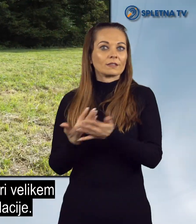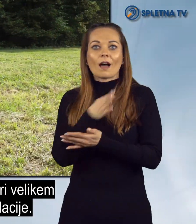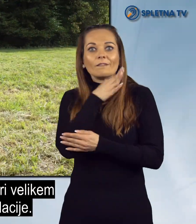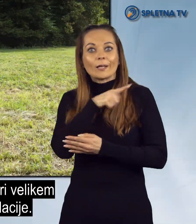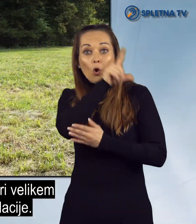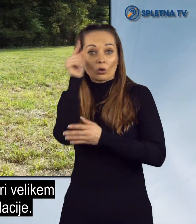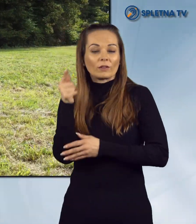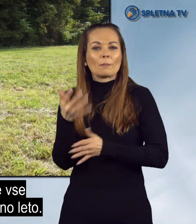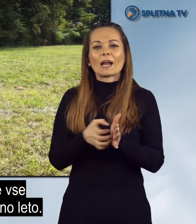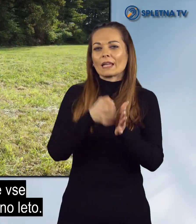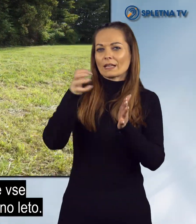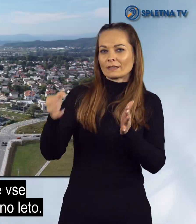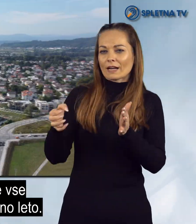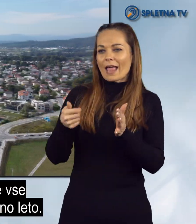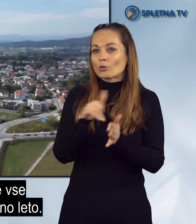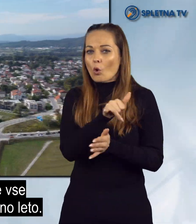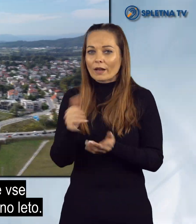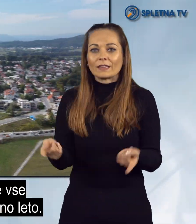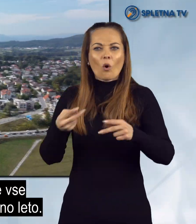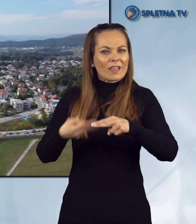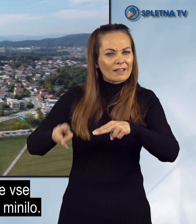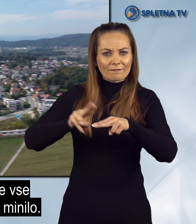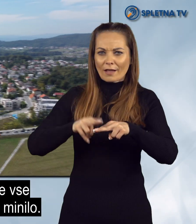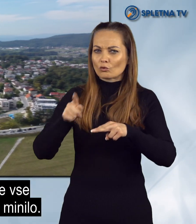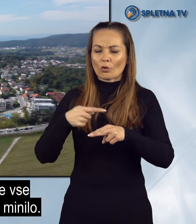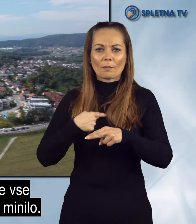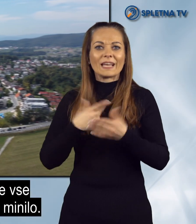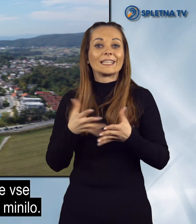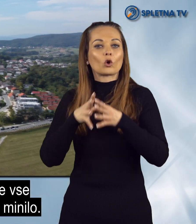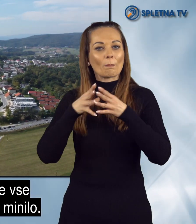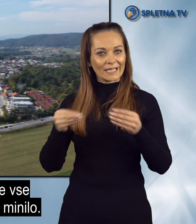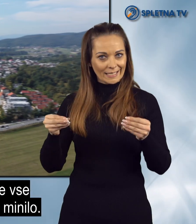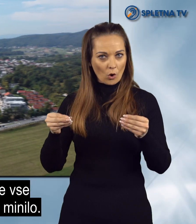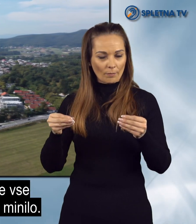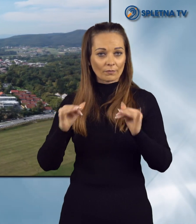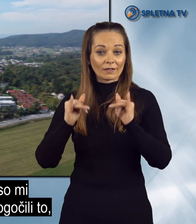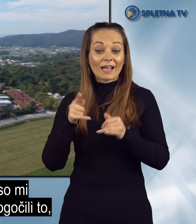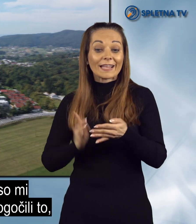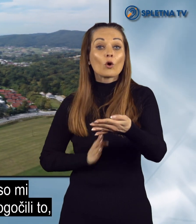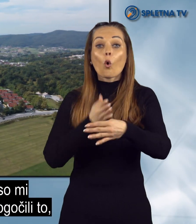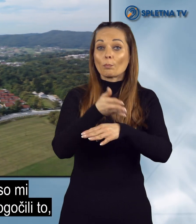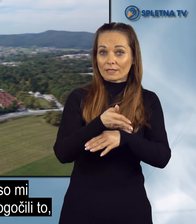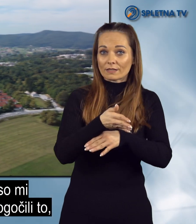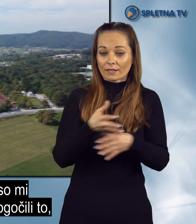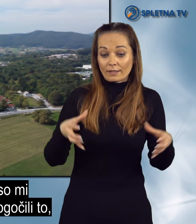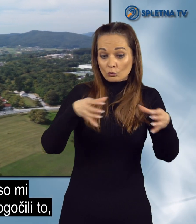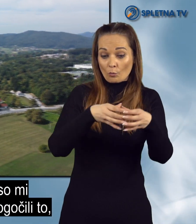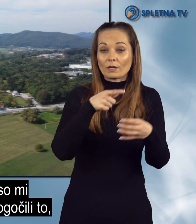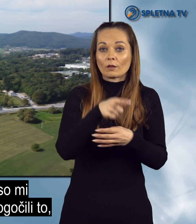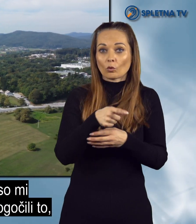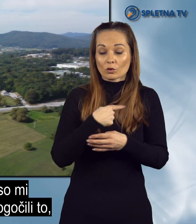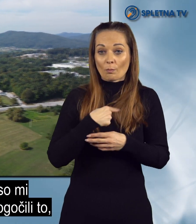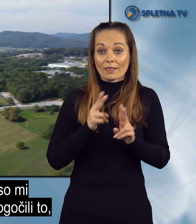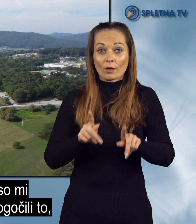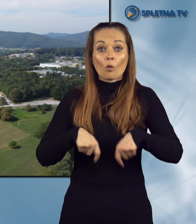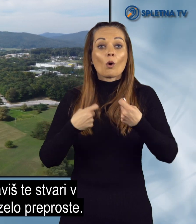populacije. Trajalo je vse skupaj kakšno leto ali pa mogoče več, meni je to zelo hitro minilo. V bistvu ti obiski so mi